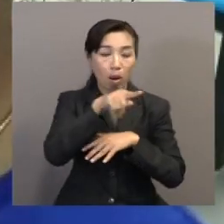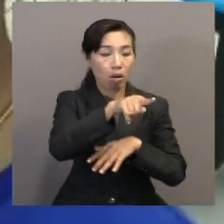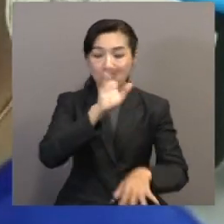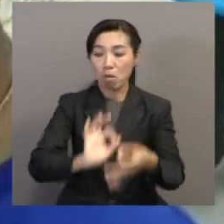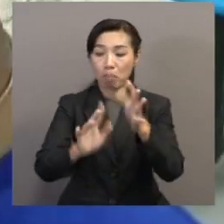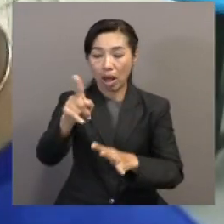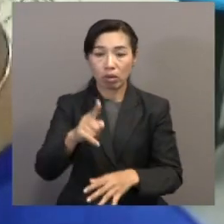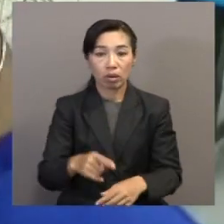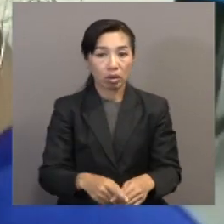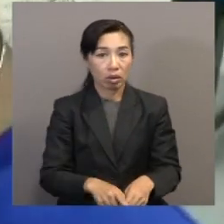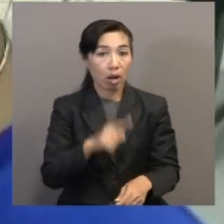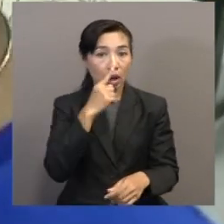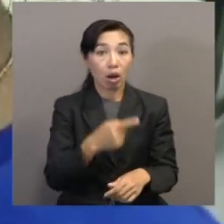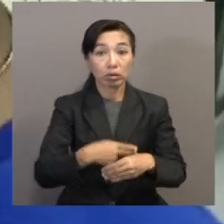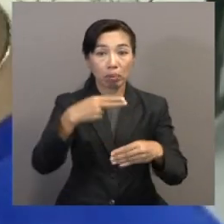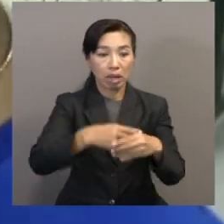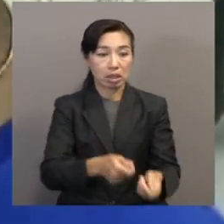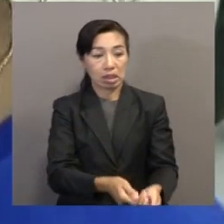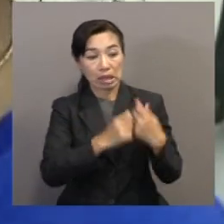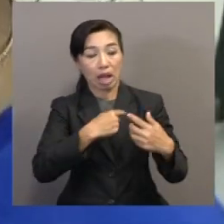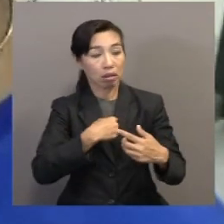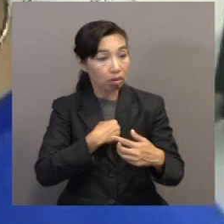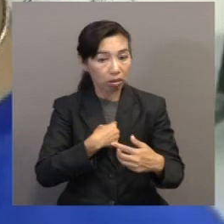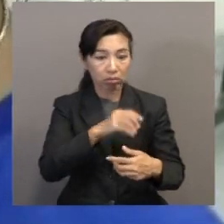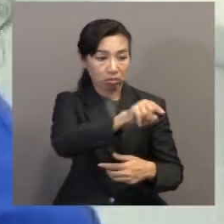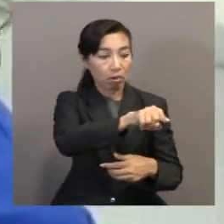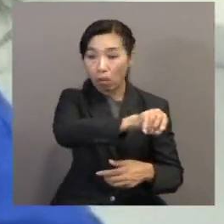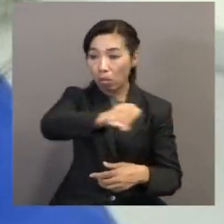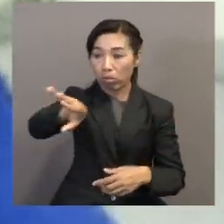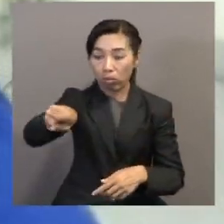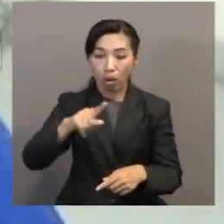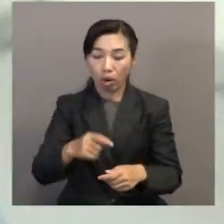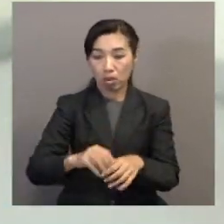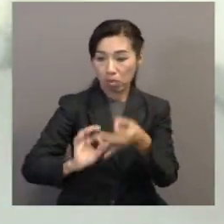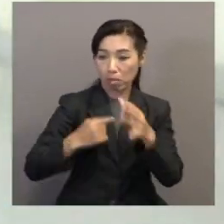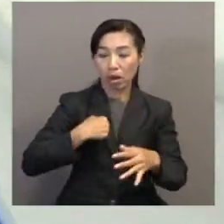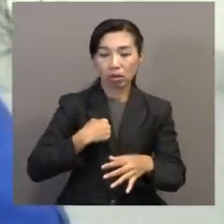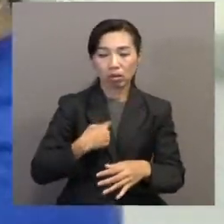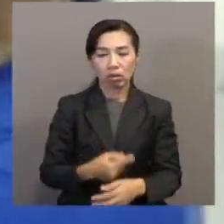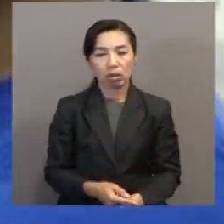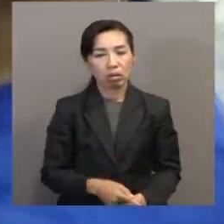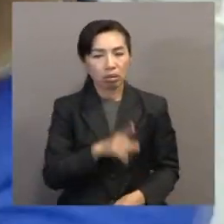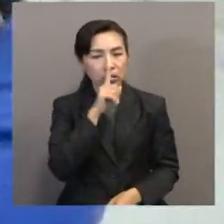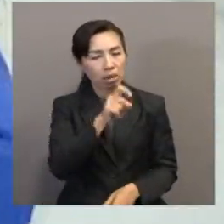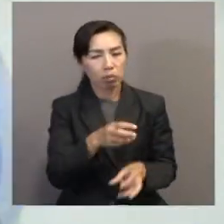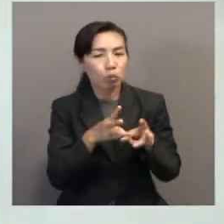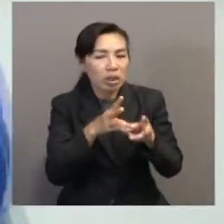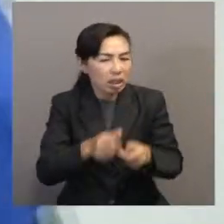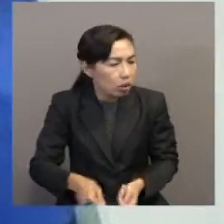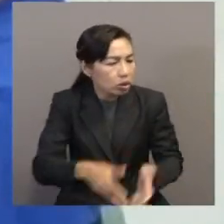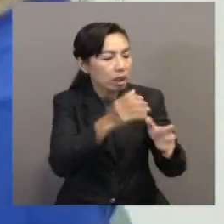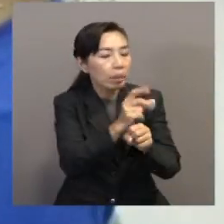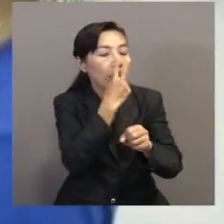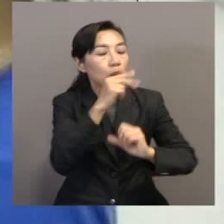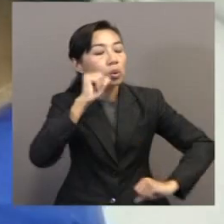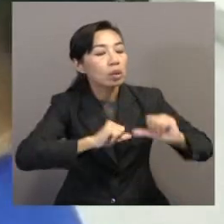ดเราใช่ไหม ใช่ตอนที่สาดหนูก็เลยไม่ยอมหนูจะมาแจ้งความ เขาสาดยังไงอ่ะน้องไหนๆลุกขึ้นดิทำยังไ